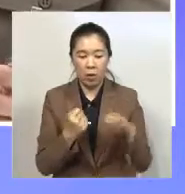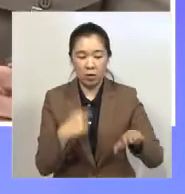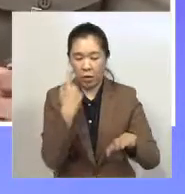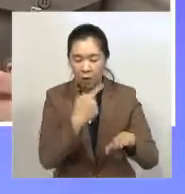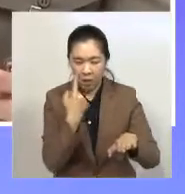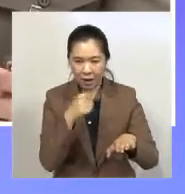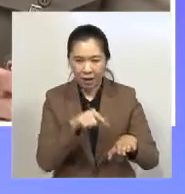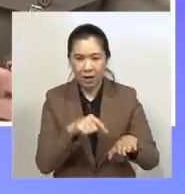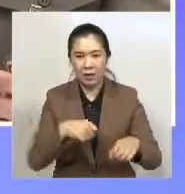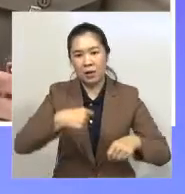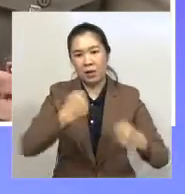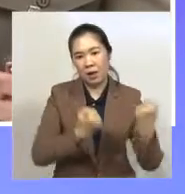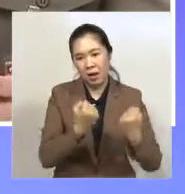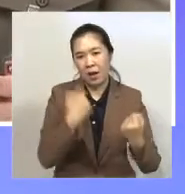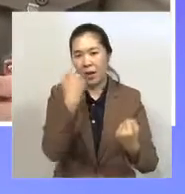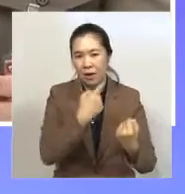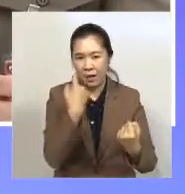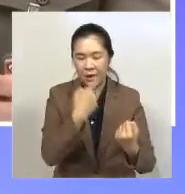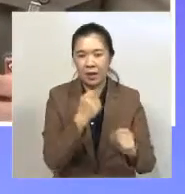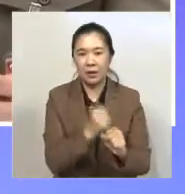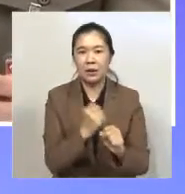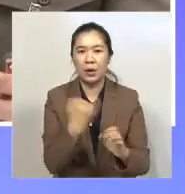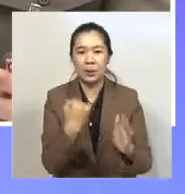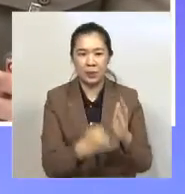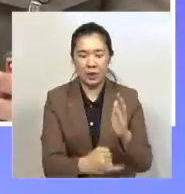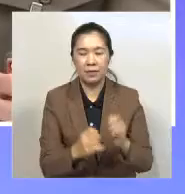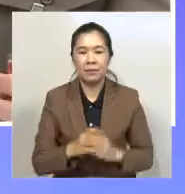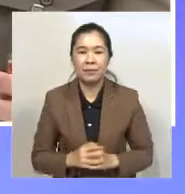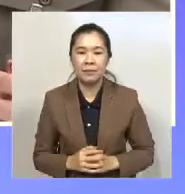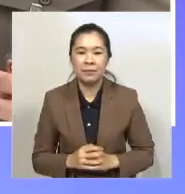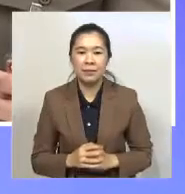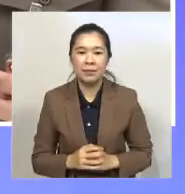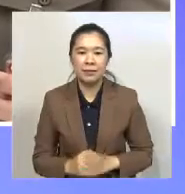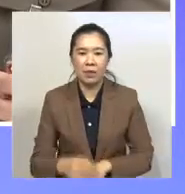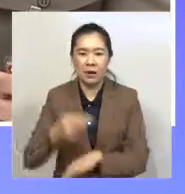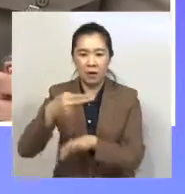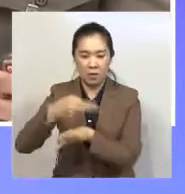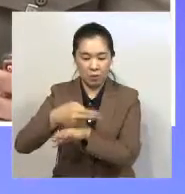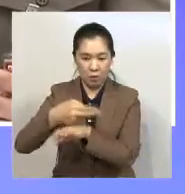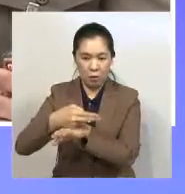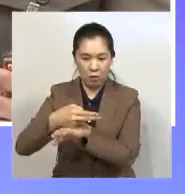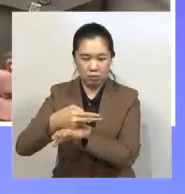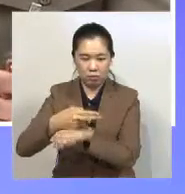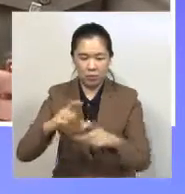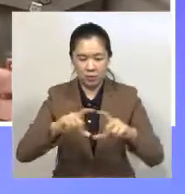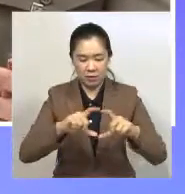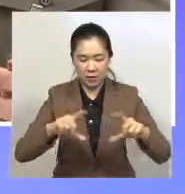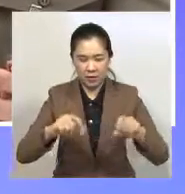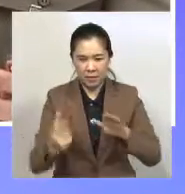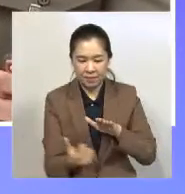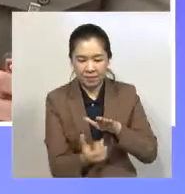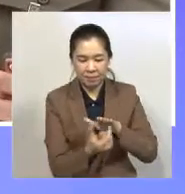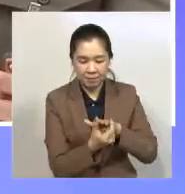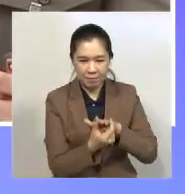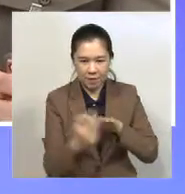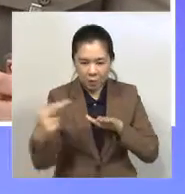เมื่อทำขับแล้วก็เกิดการทำความผิดขึ้นนะกล้องของเรานะครับสามารถที่เห็นทะเบียนชัดนะก็ไม่จำเป็น